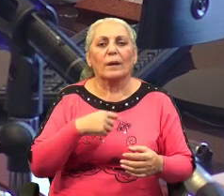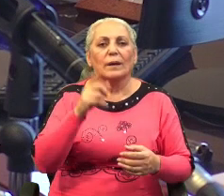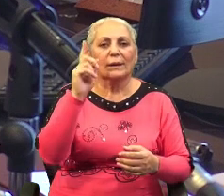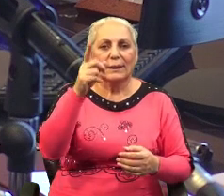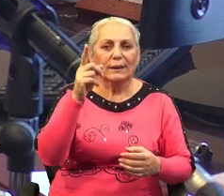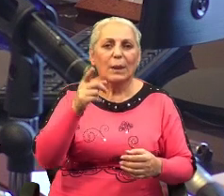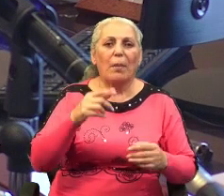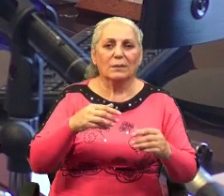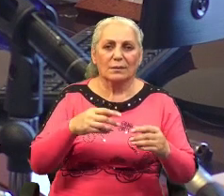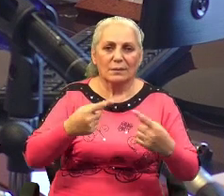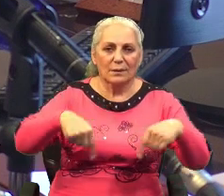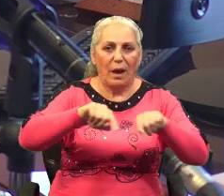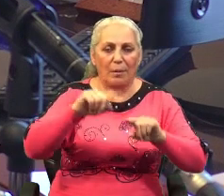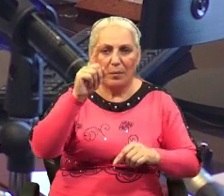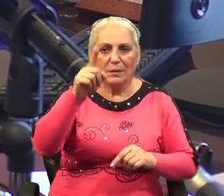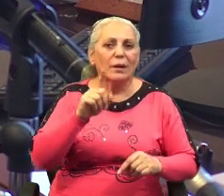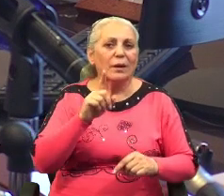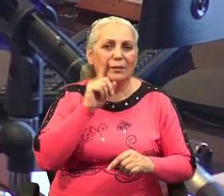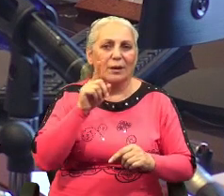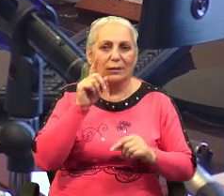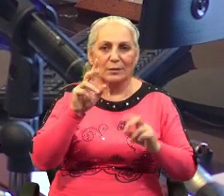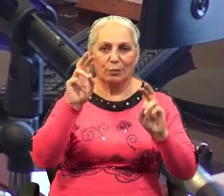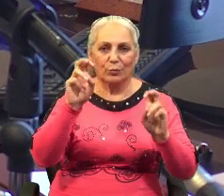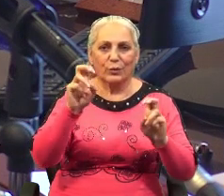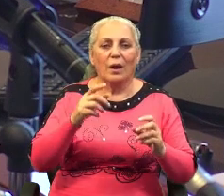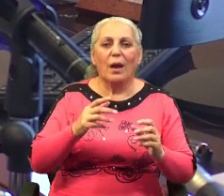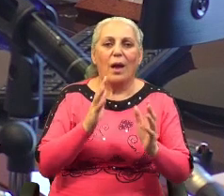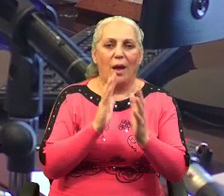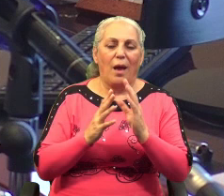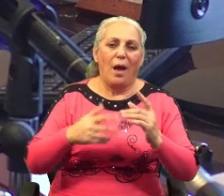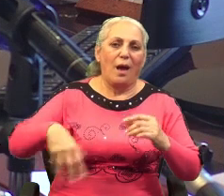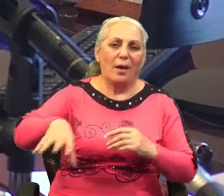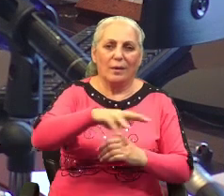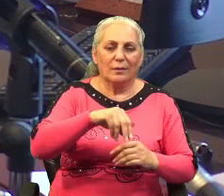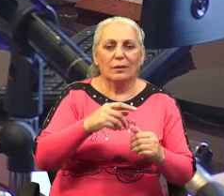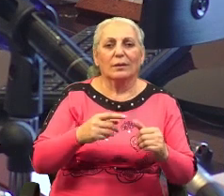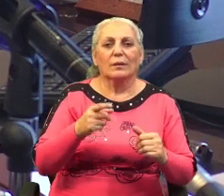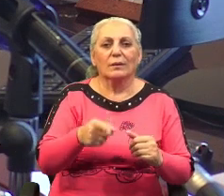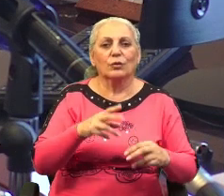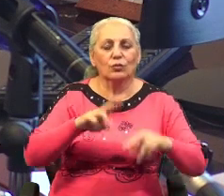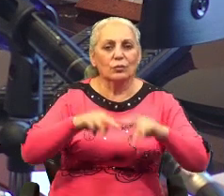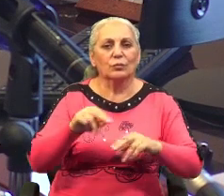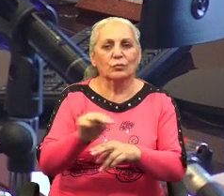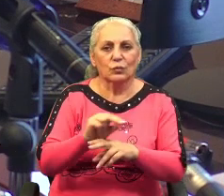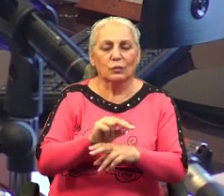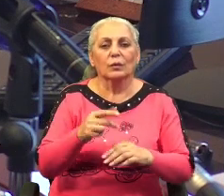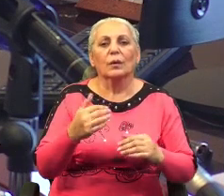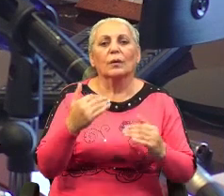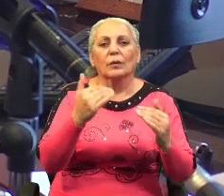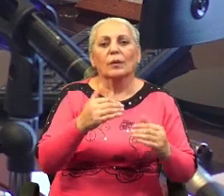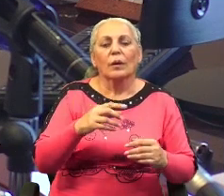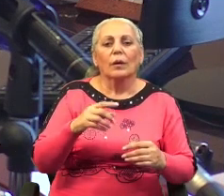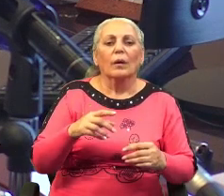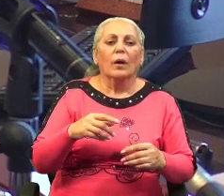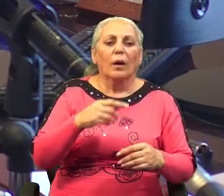դիմաց թաղամասի երիտասարդական այգու շինարական աշխատանքներն են մեկնարկել և նաև Հանրապետության